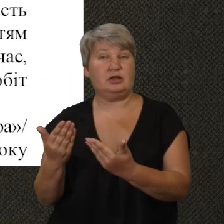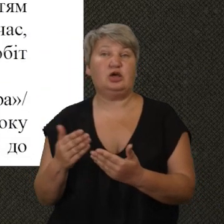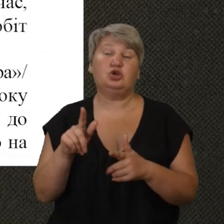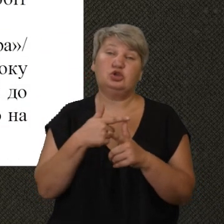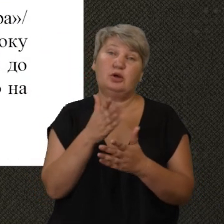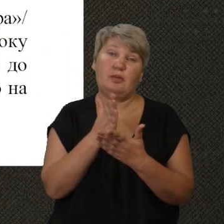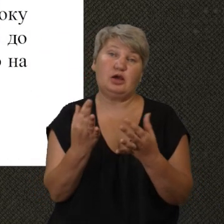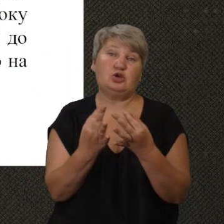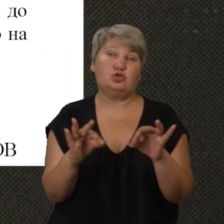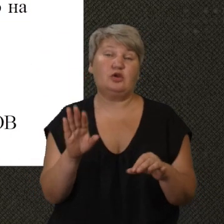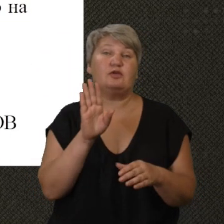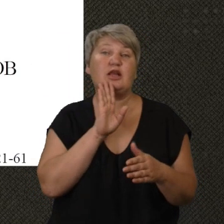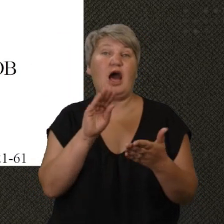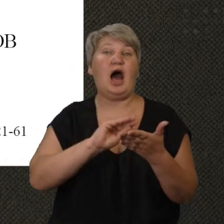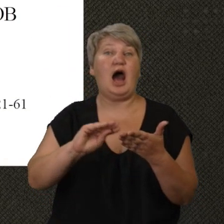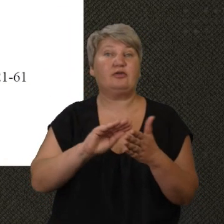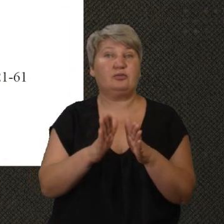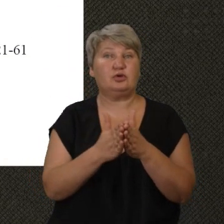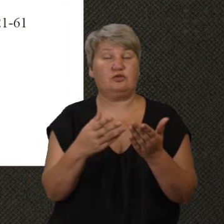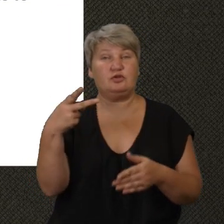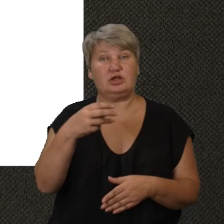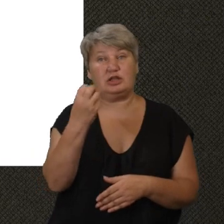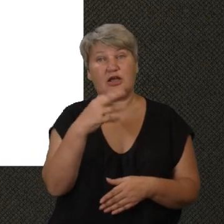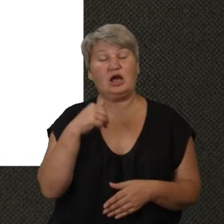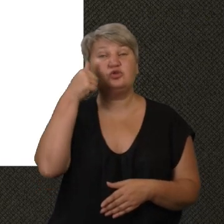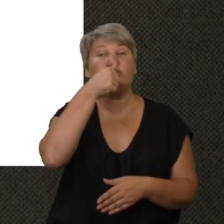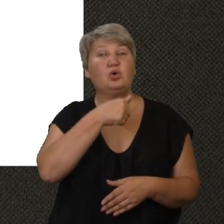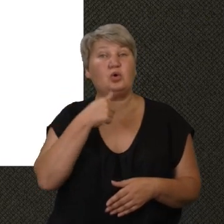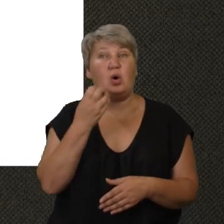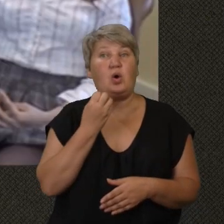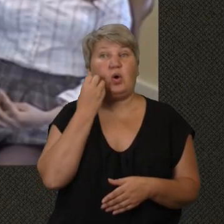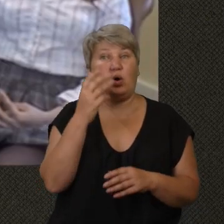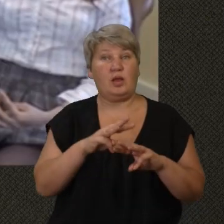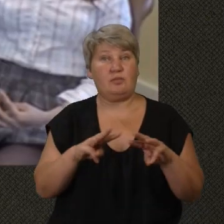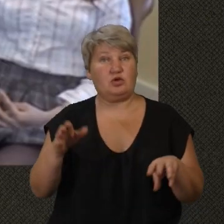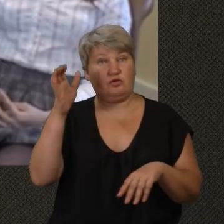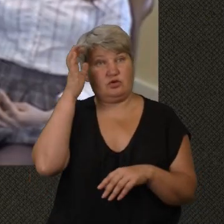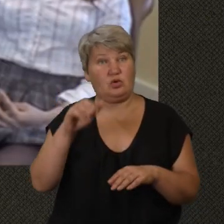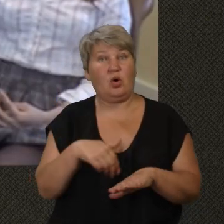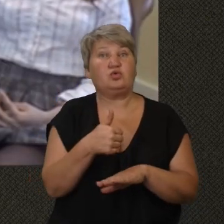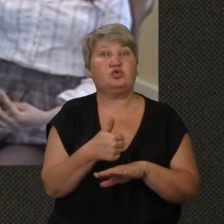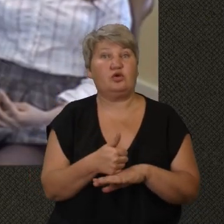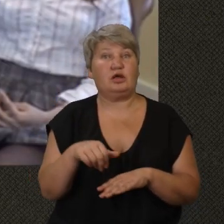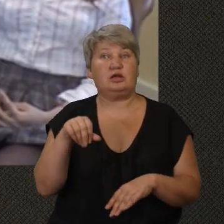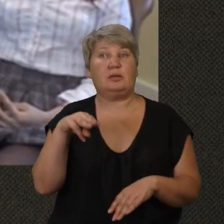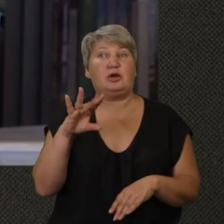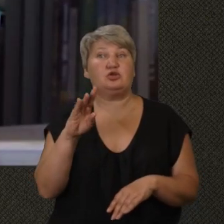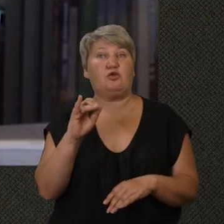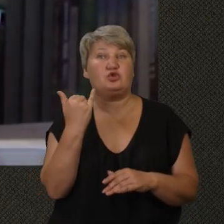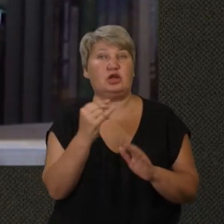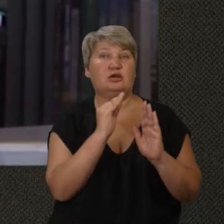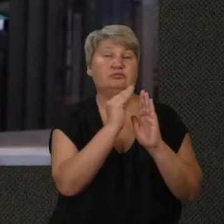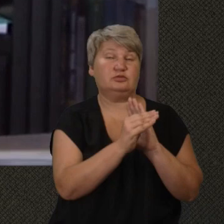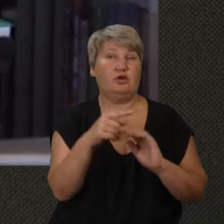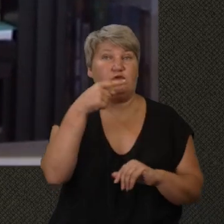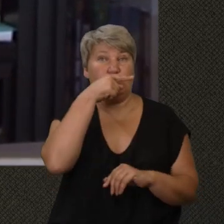дозвіл авторка підручника 2013 року коли Міс Світу очолював Дмитро Табачник що нині приховується в Росії і